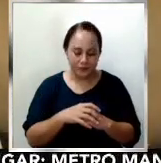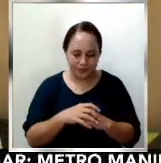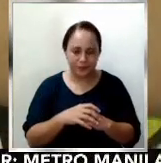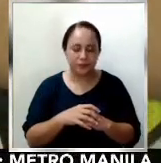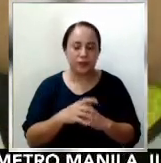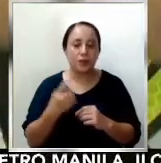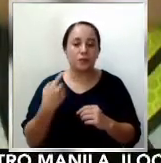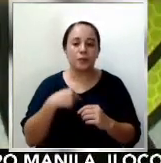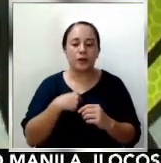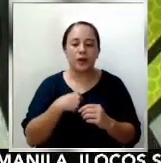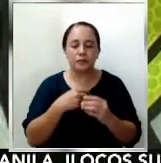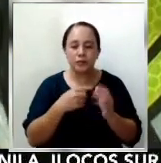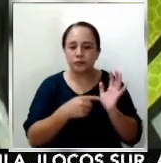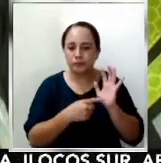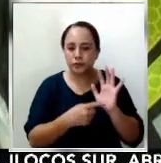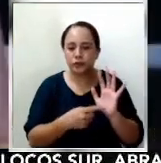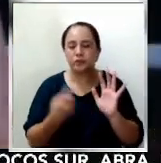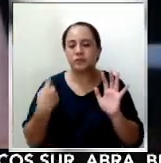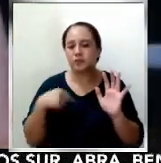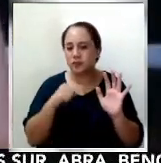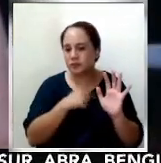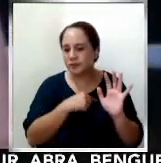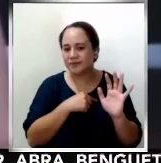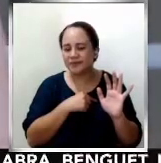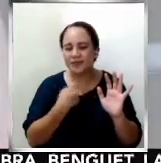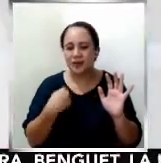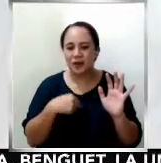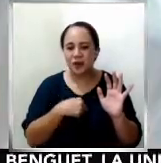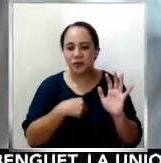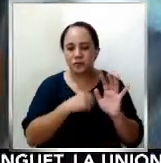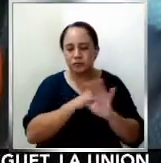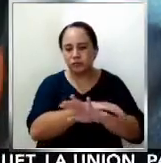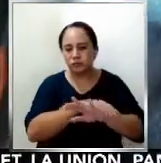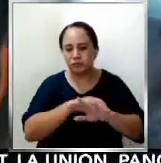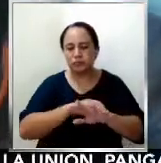maipalabas itong aming kamay sa mga ibang tao.